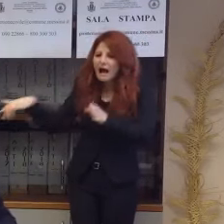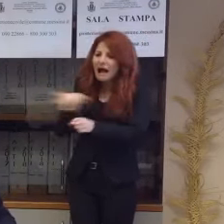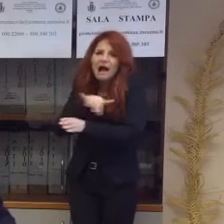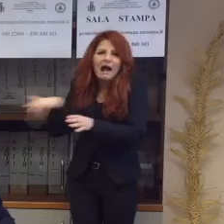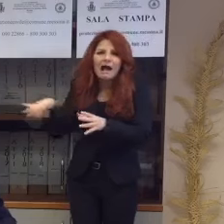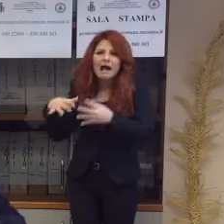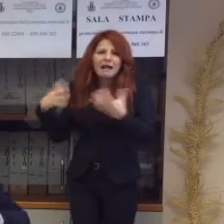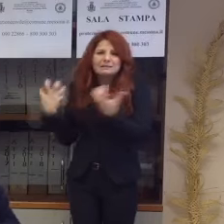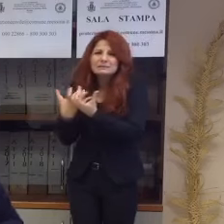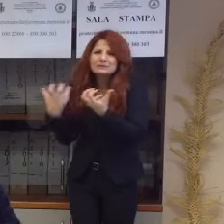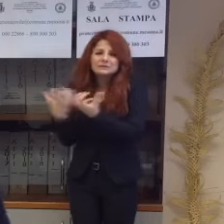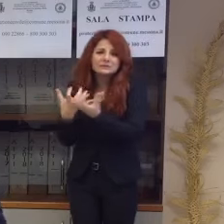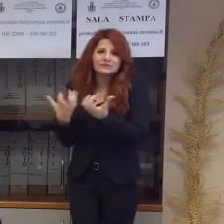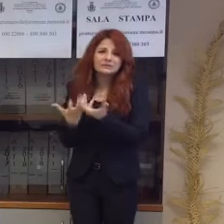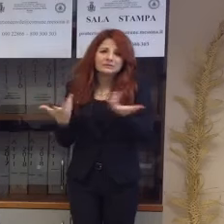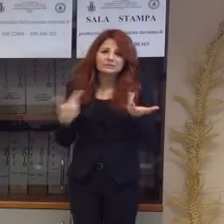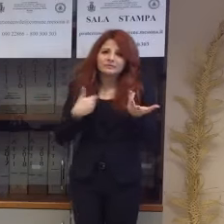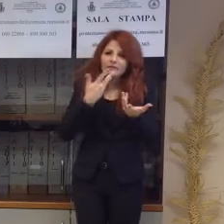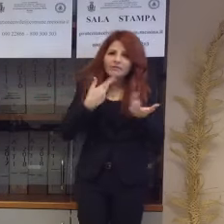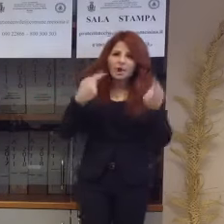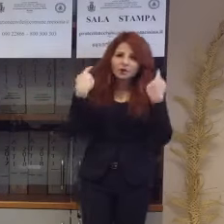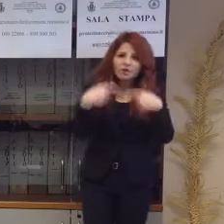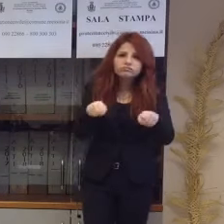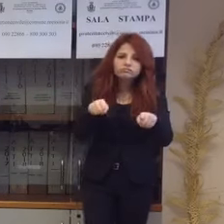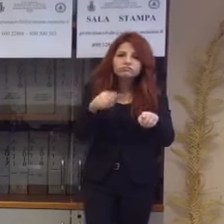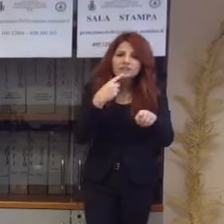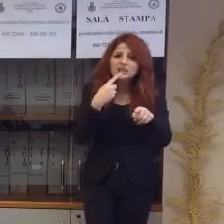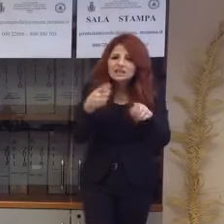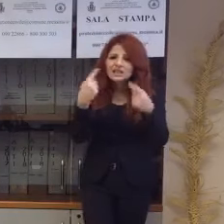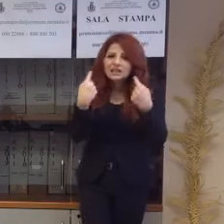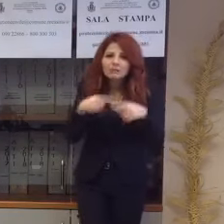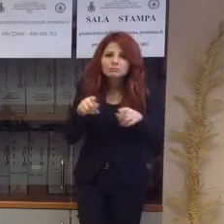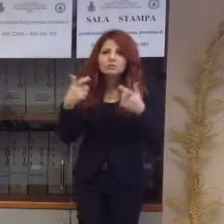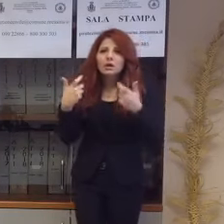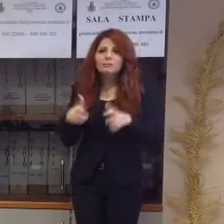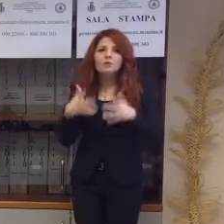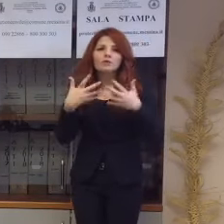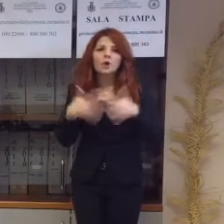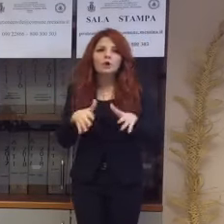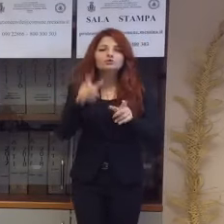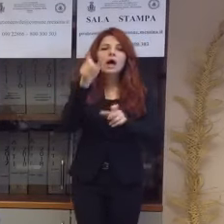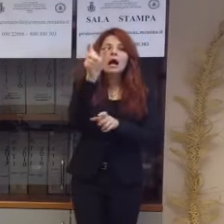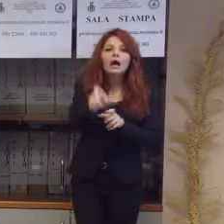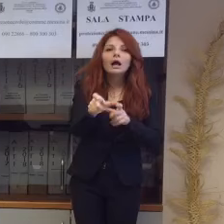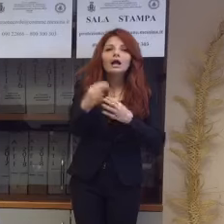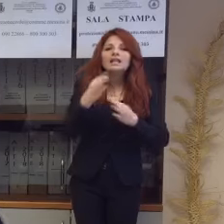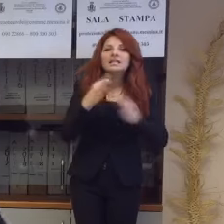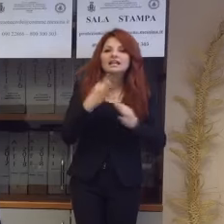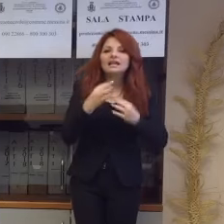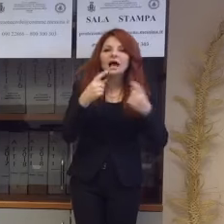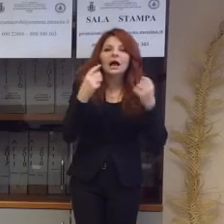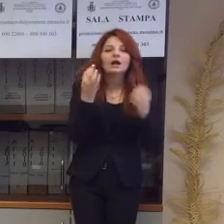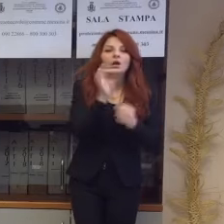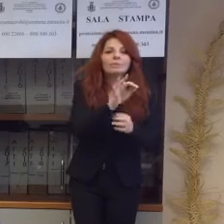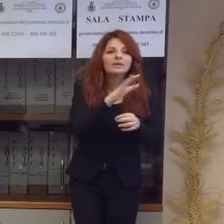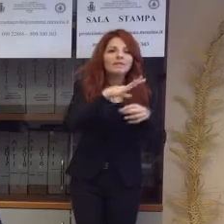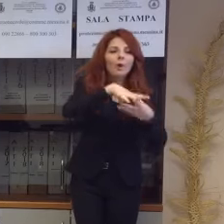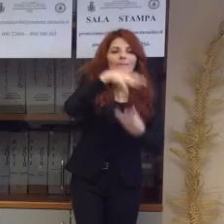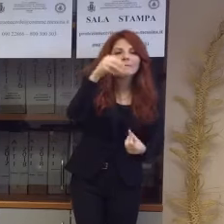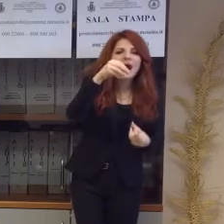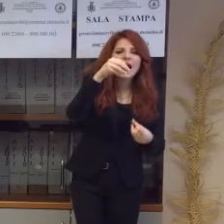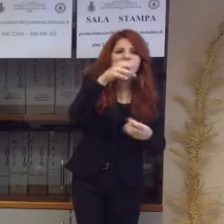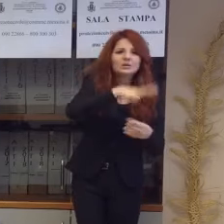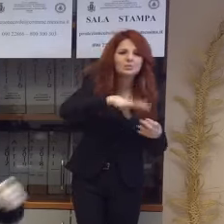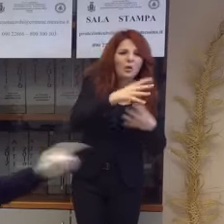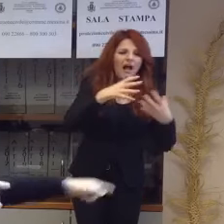avete messo in croce per quanto riguarda gli assembramenti dell'uovo di Pasqua, ma quelli che avvengono ogni giorno negli